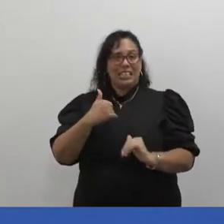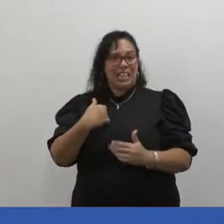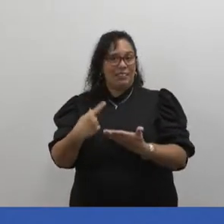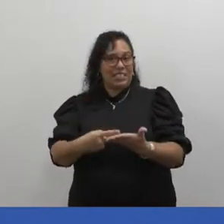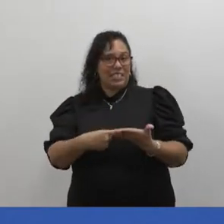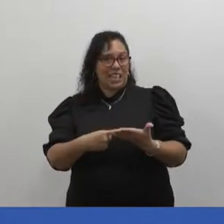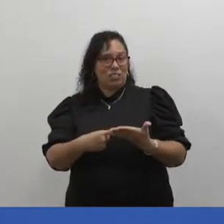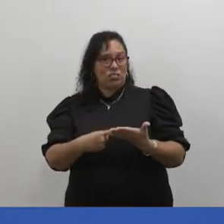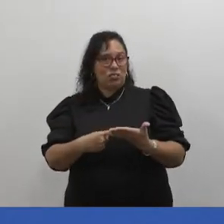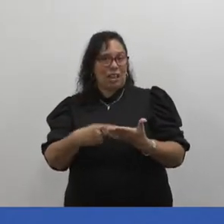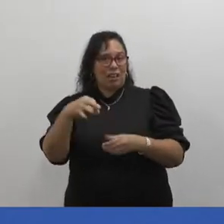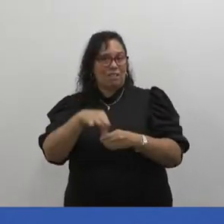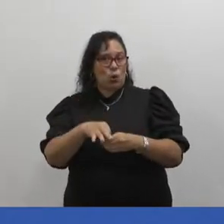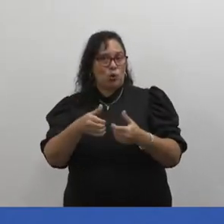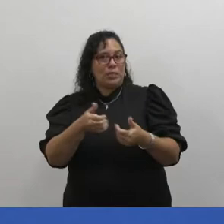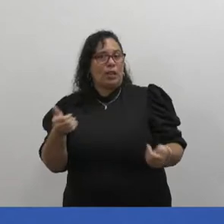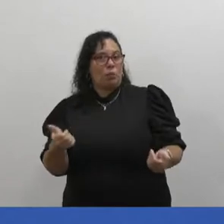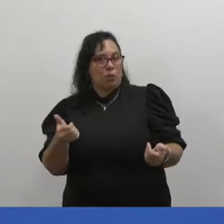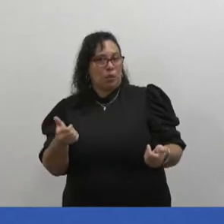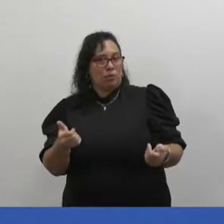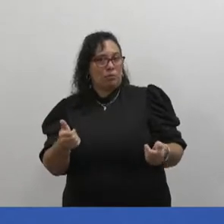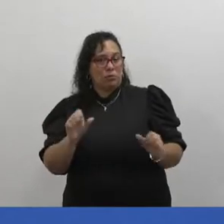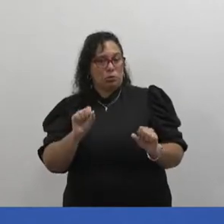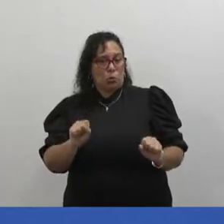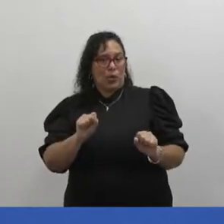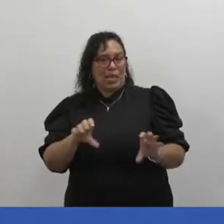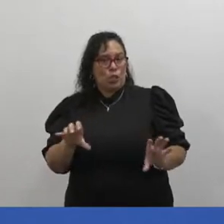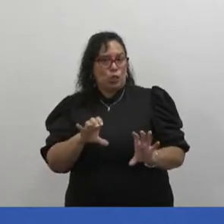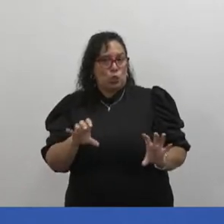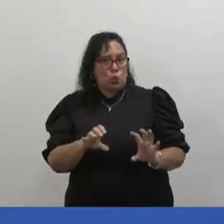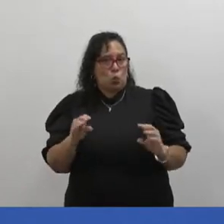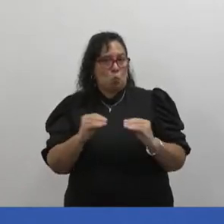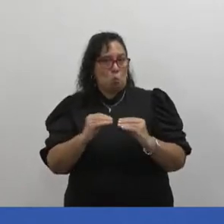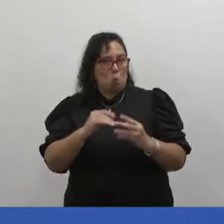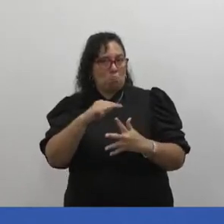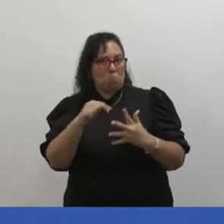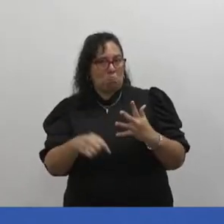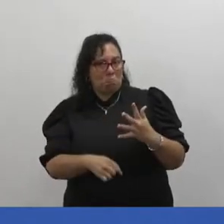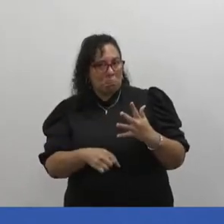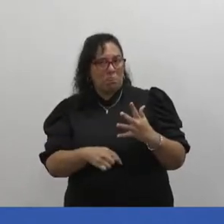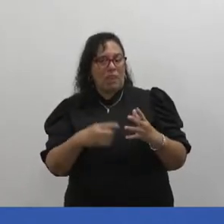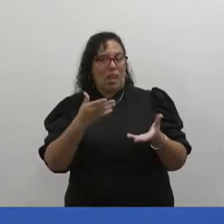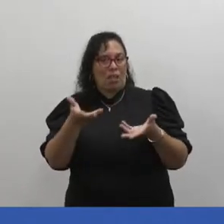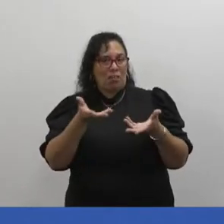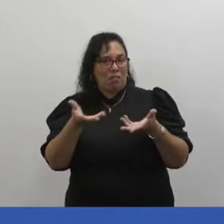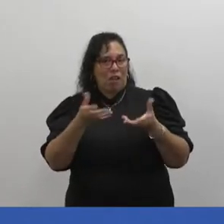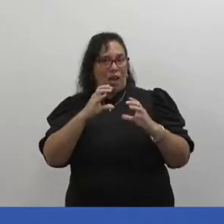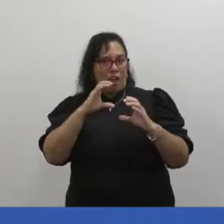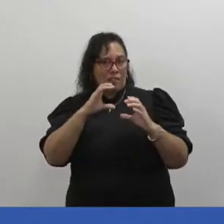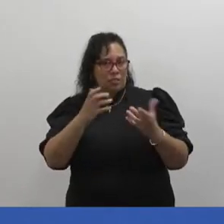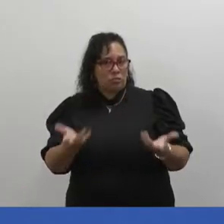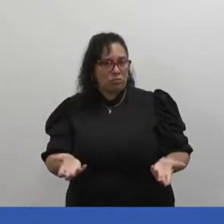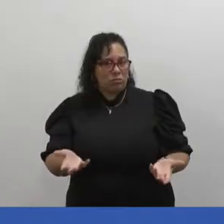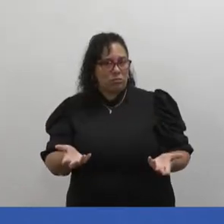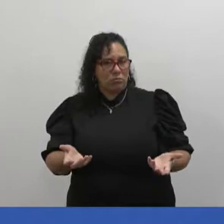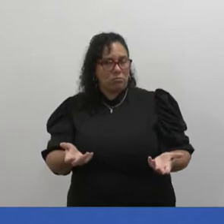dụng ai chờ rửa vì dụng một bức rùa này hay như vậy thay ta dụng bức rùa này dụng bí chấm đánh này hay